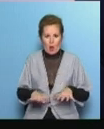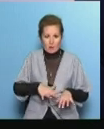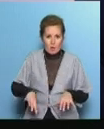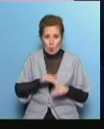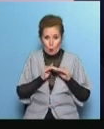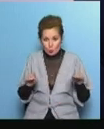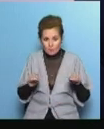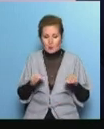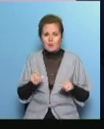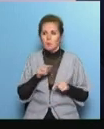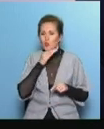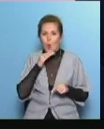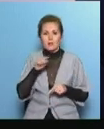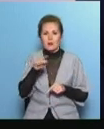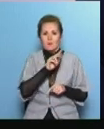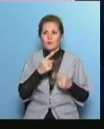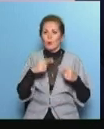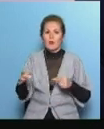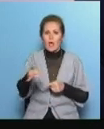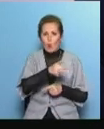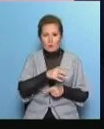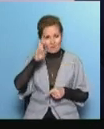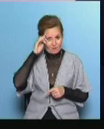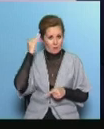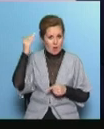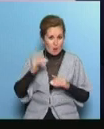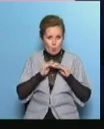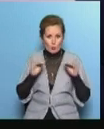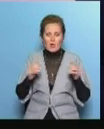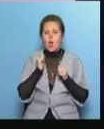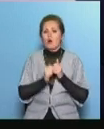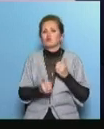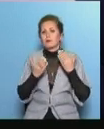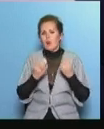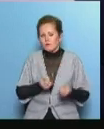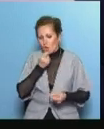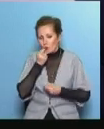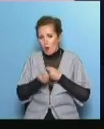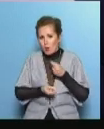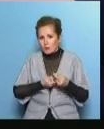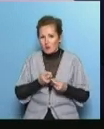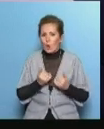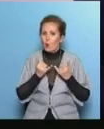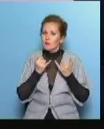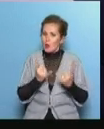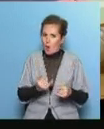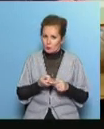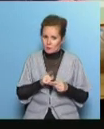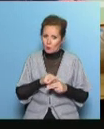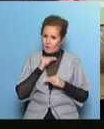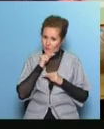другие, те, кто в других регионах, на федеральном уровне, ежедневно, кропотливо уделяют этому